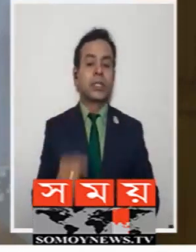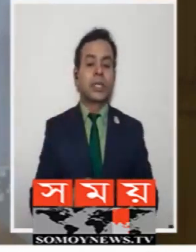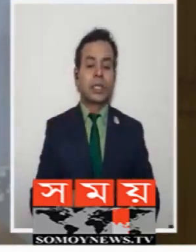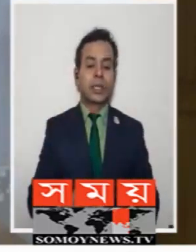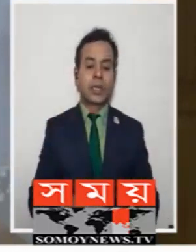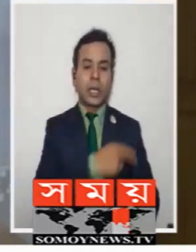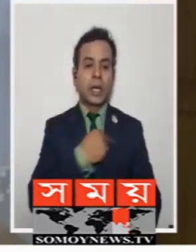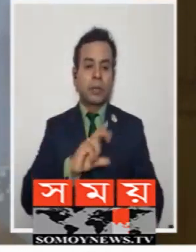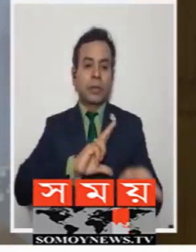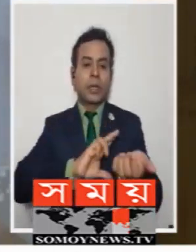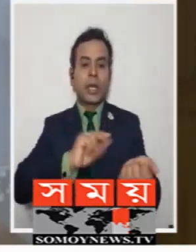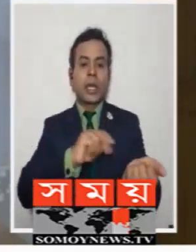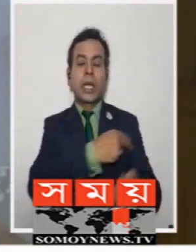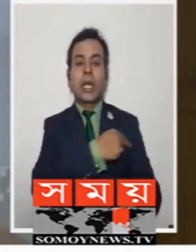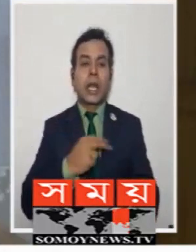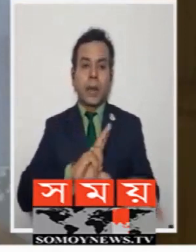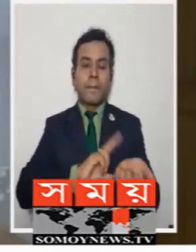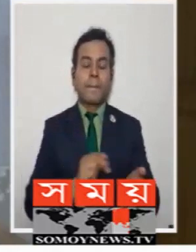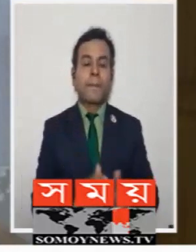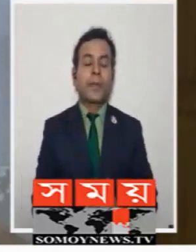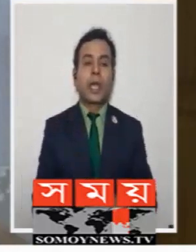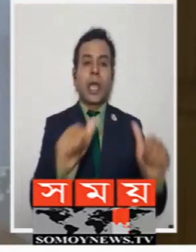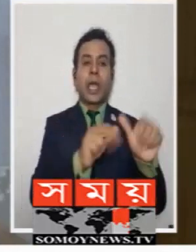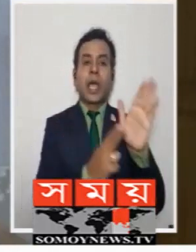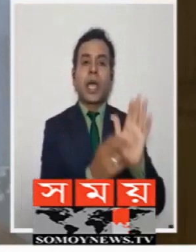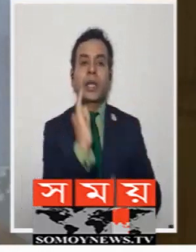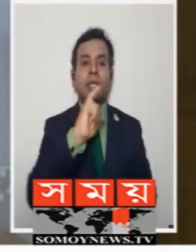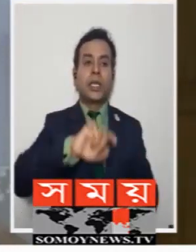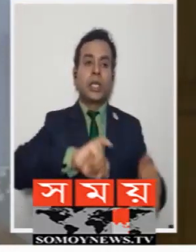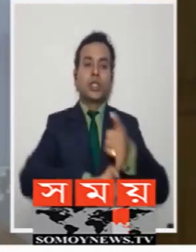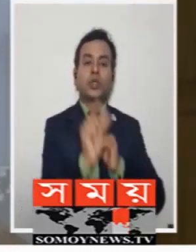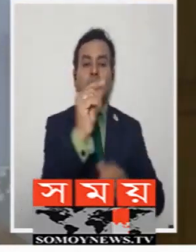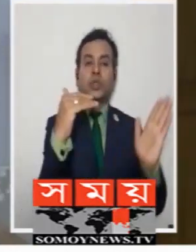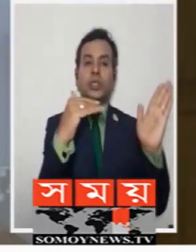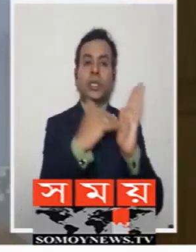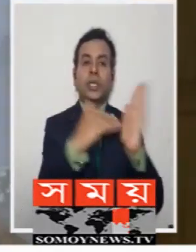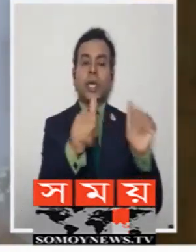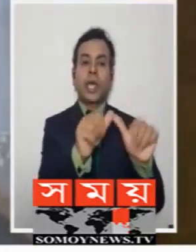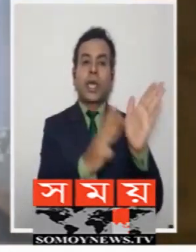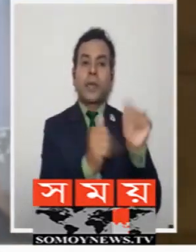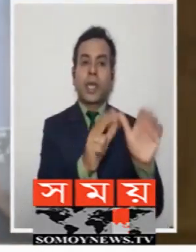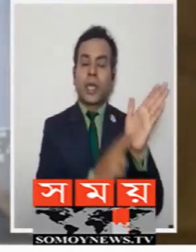আনিসুজ্জামান স্যারকে। এবং স্যার ছিলেন বাংলাদেশের বাতিঘর এবং উনি